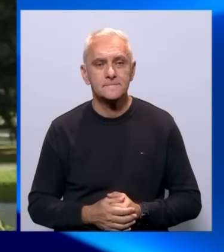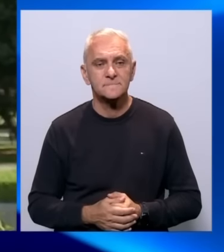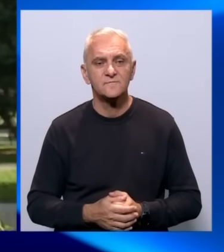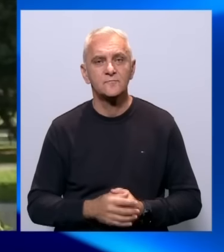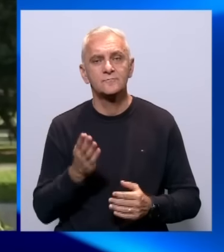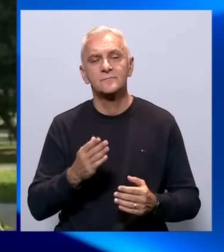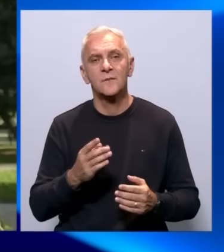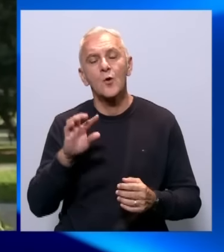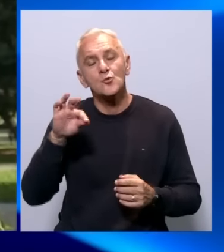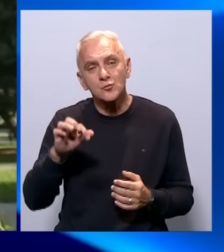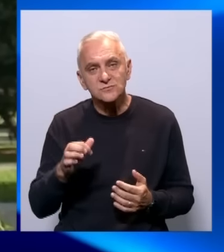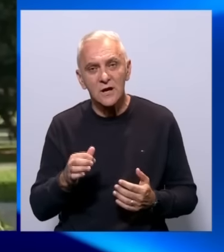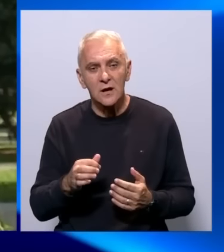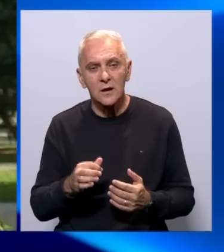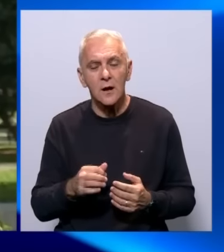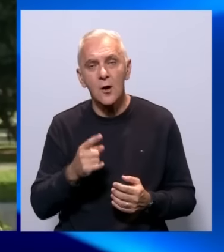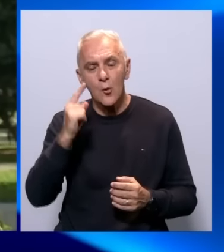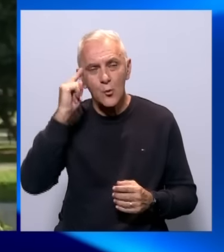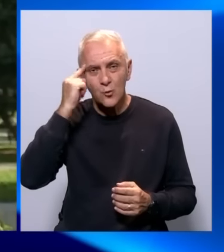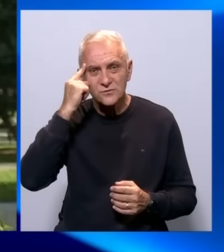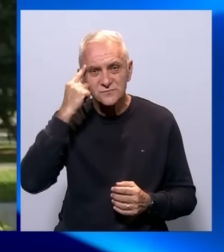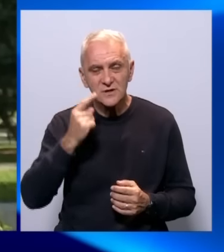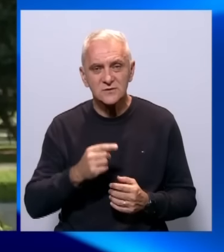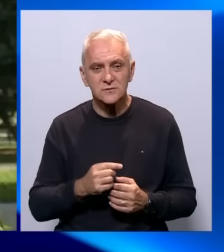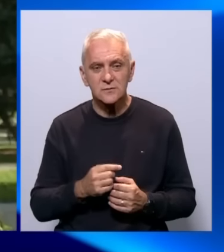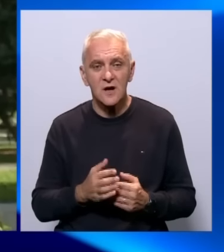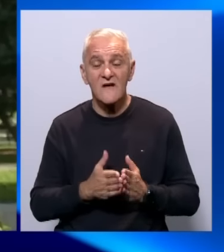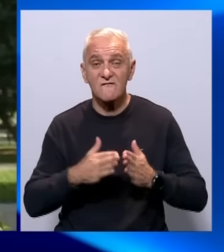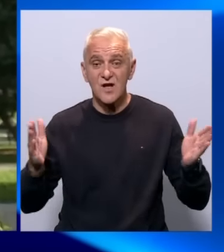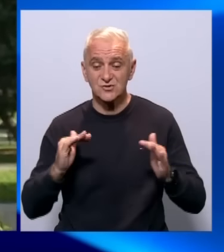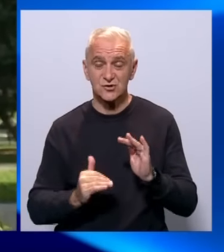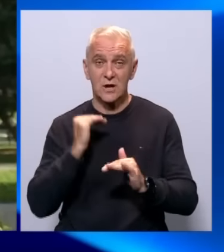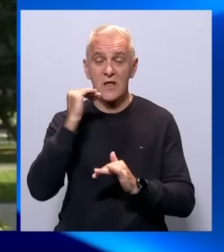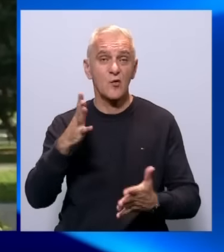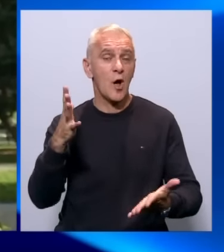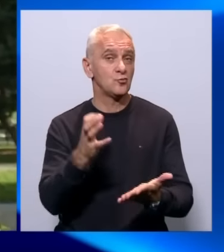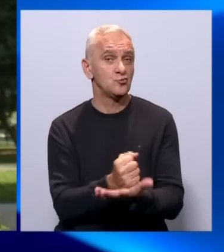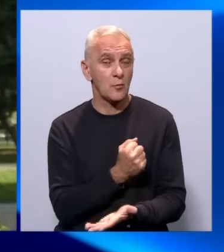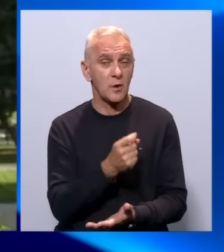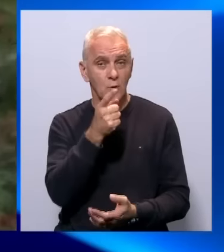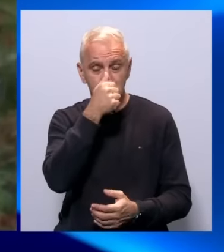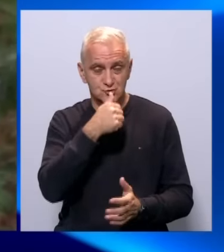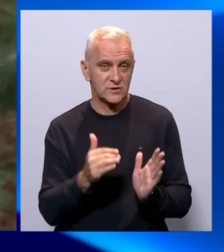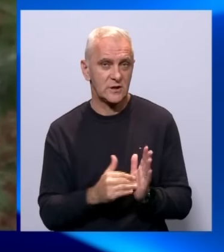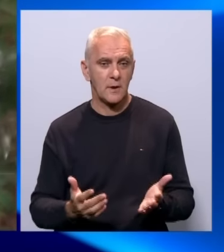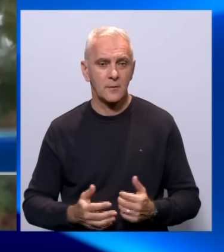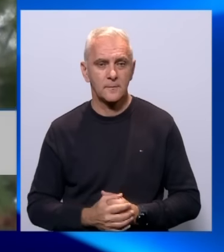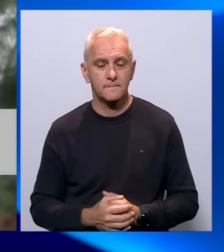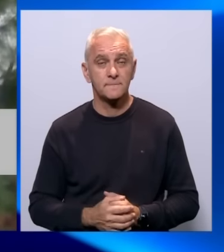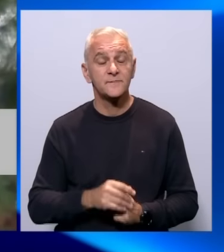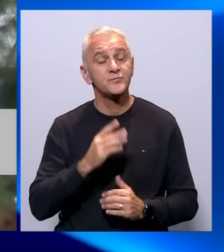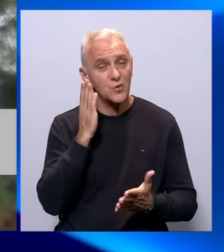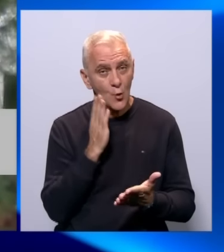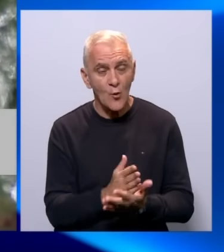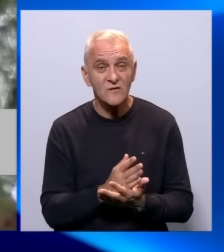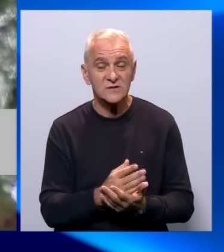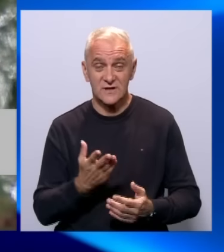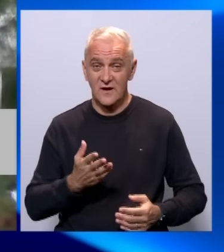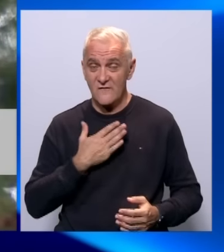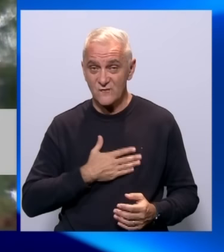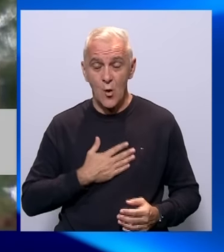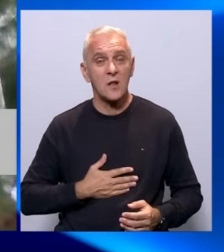naklonost Tuzlaka u smislu da sa većih nivoa dobijemo napokon ono što mi zaslužujemo. Iako se uvijek voli hvaliti